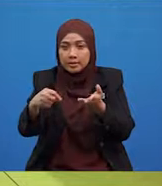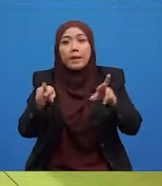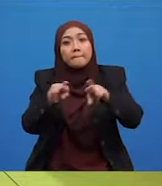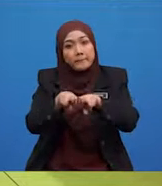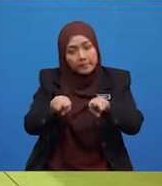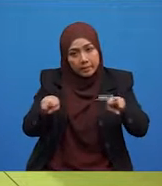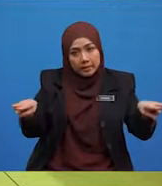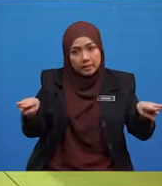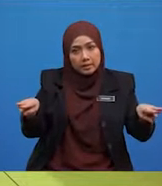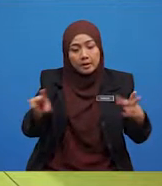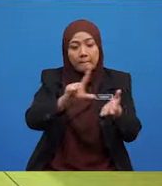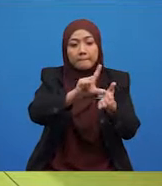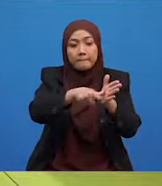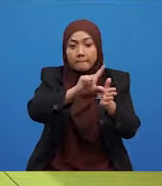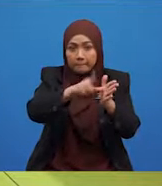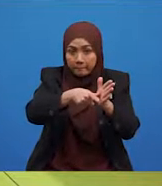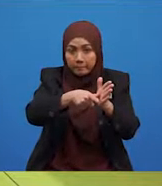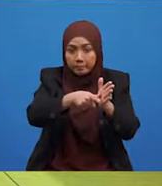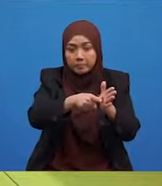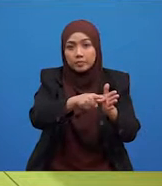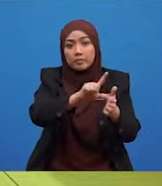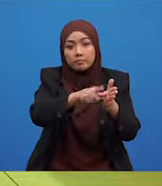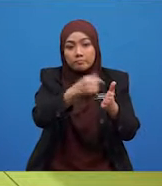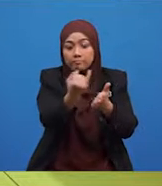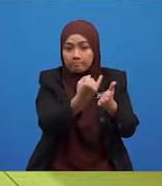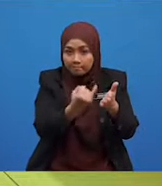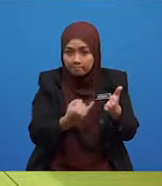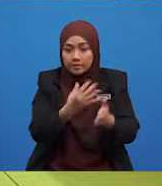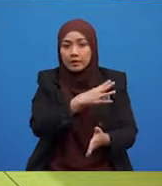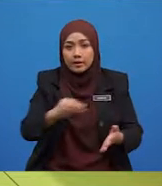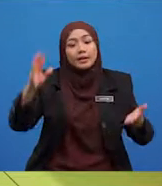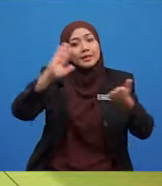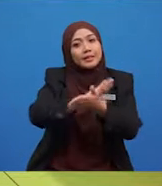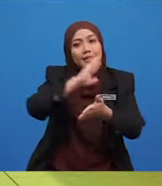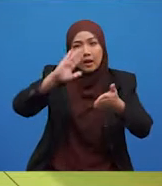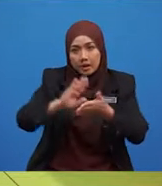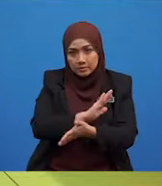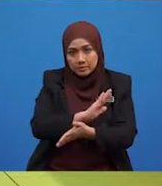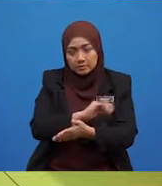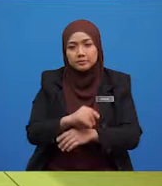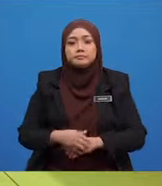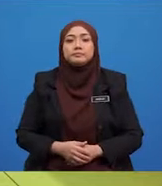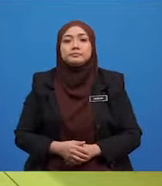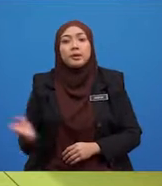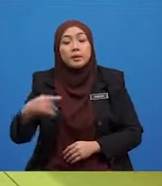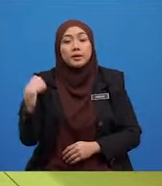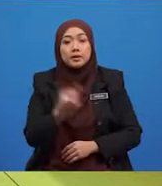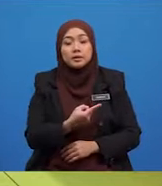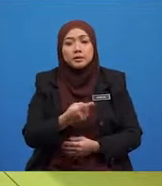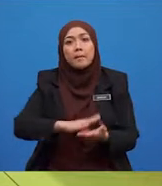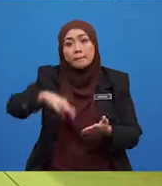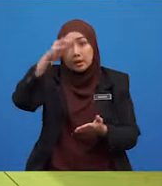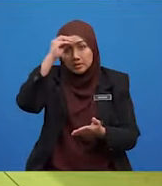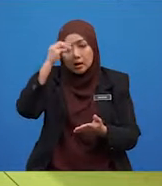pembaris, jangka sudut, jangka lukis dan kertas. Marilah kita sama-sama